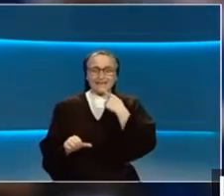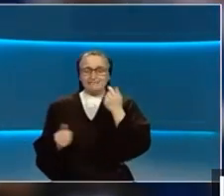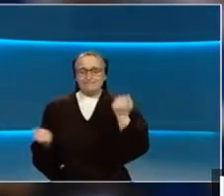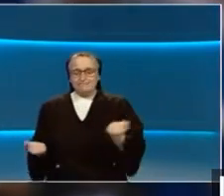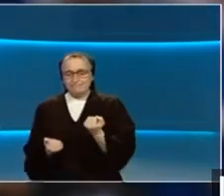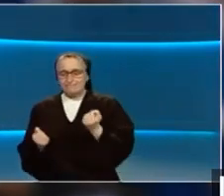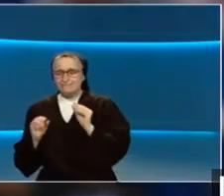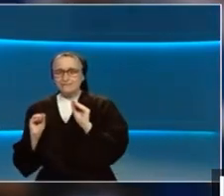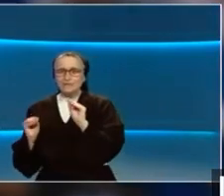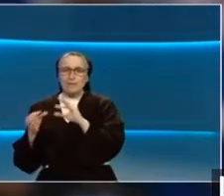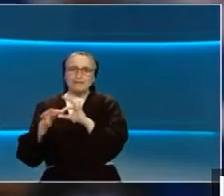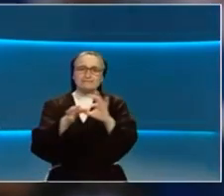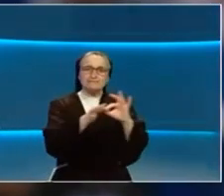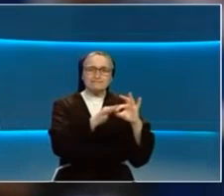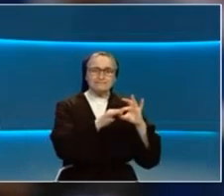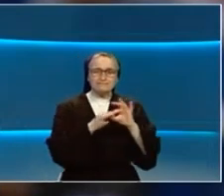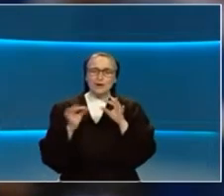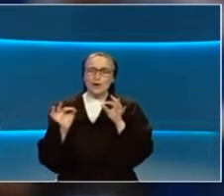mestis